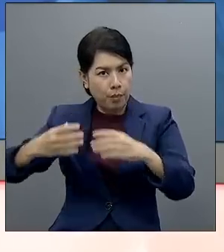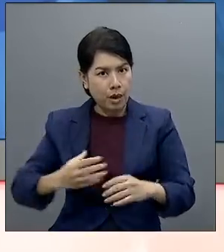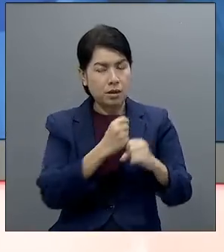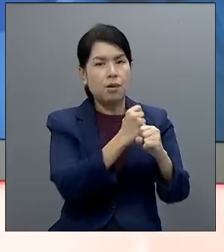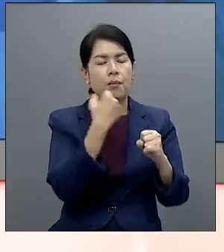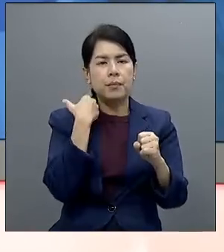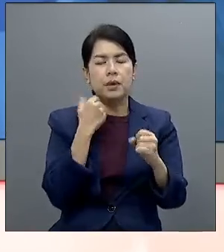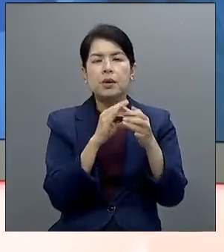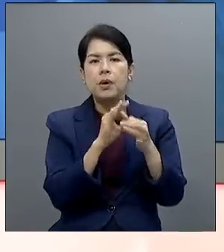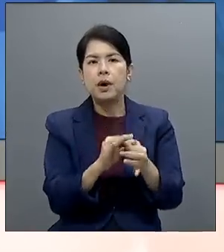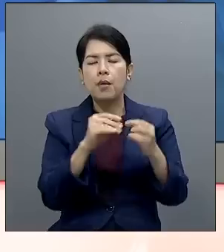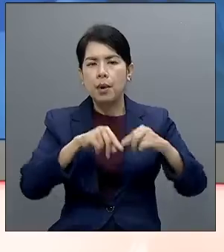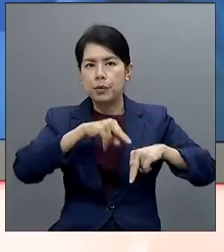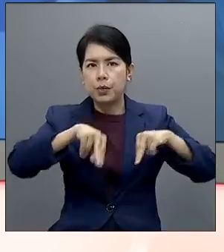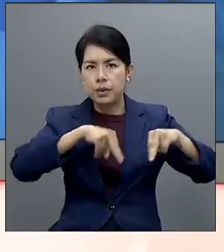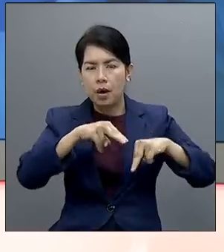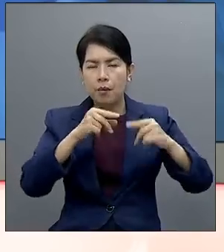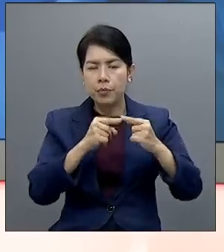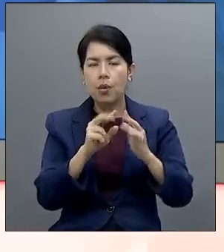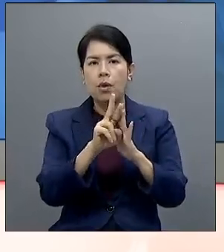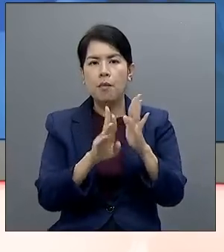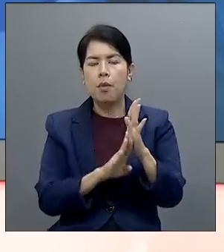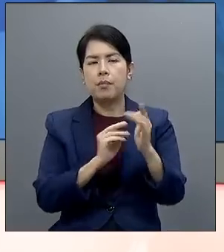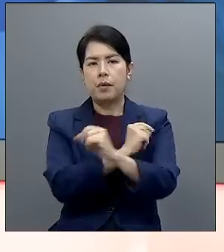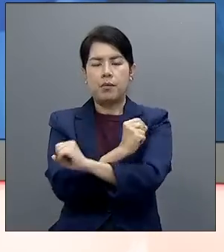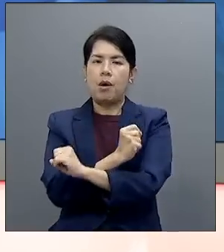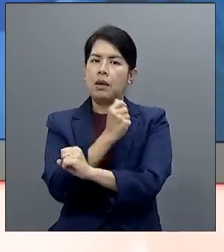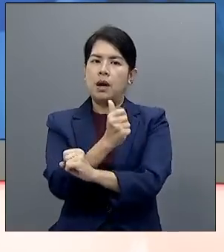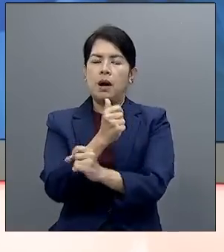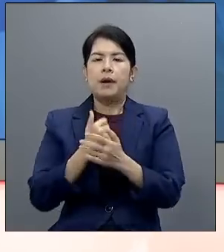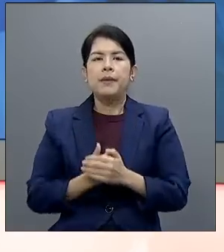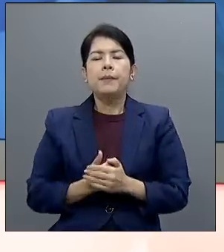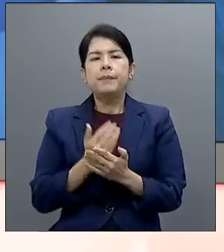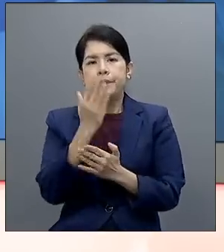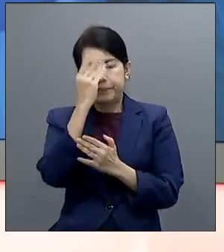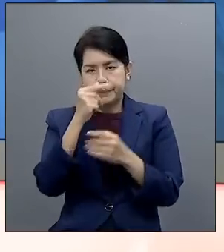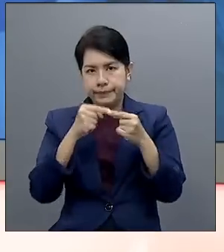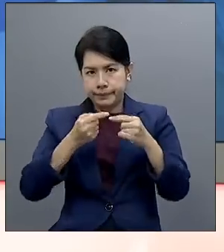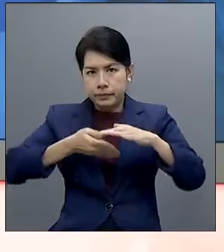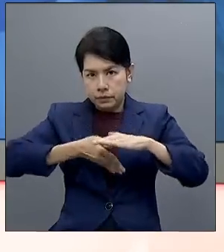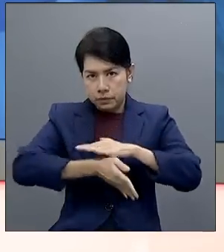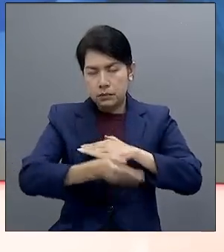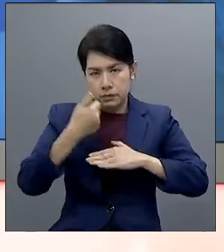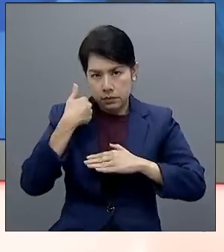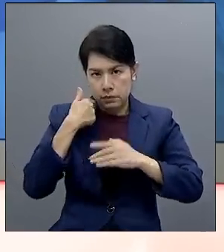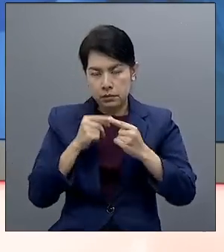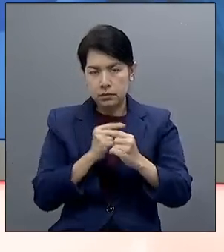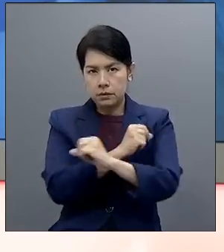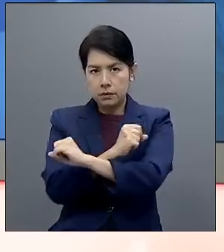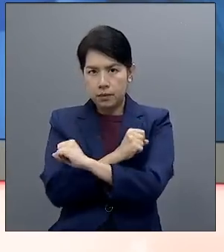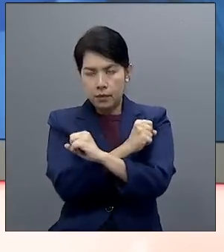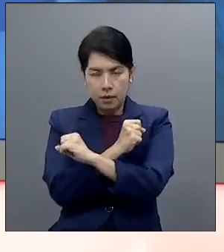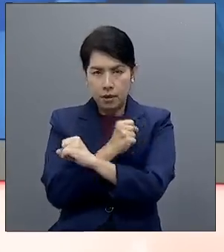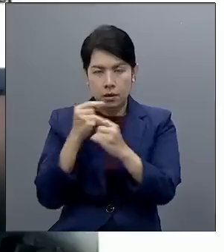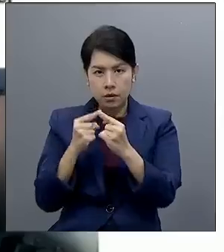ในเรื่องของการตรวจสอบความปลอดภัยได้ตลอดเวลานะคะทำให้มั่นใจได้ว่าตัวเรือเองเนี่ยต้านทานแรงดันใต้ทะเลลึก